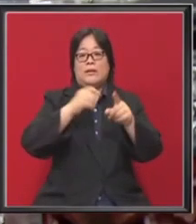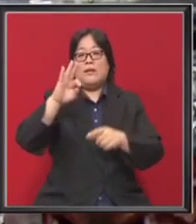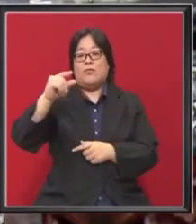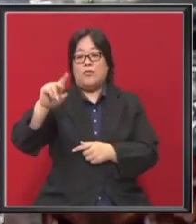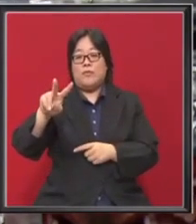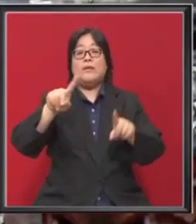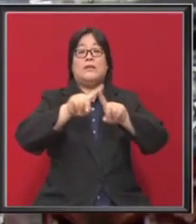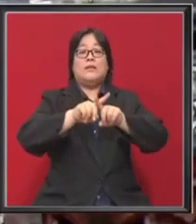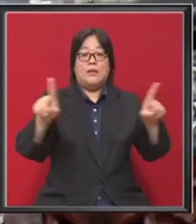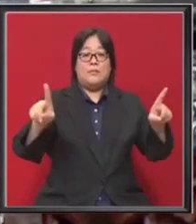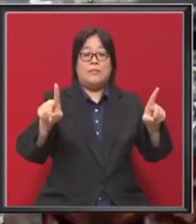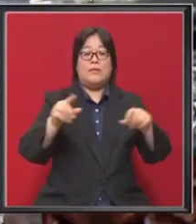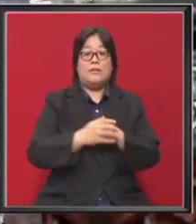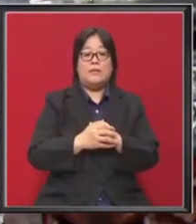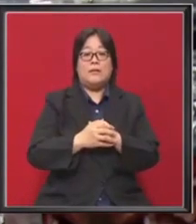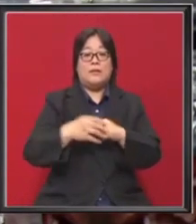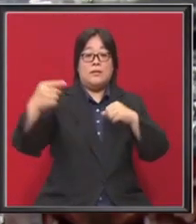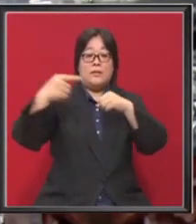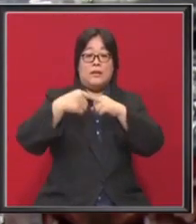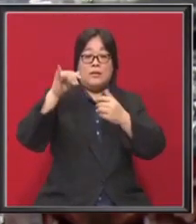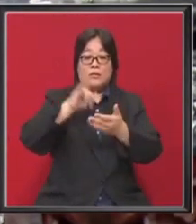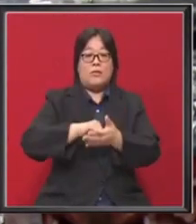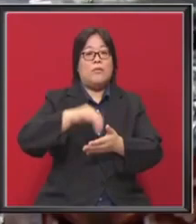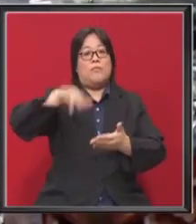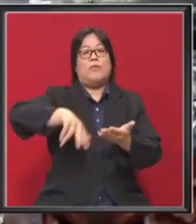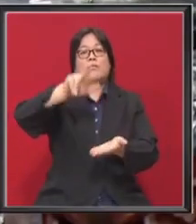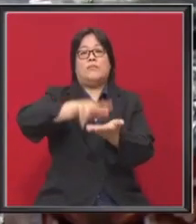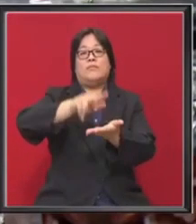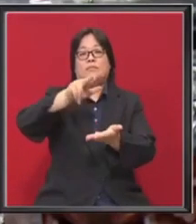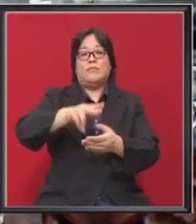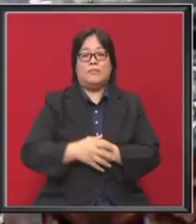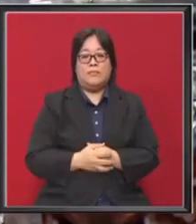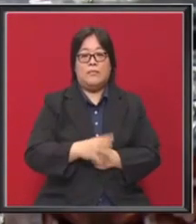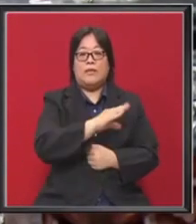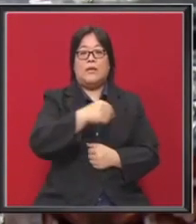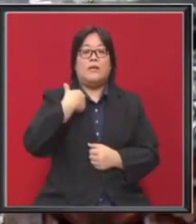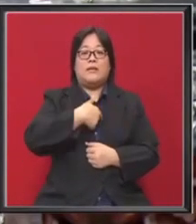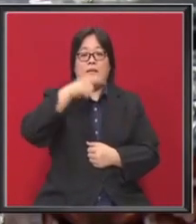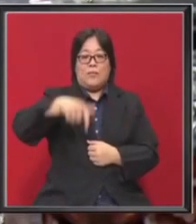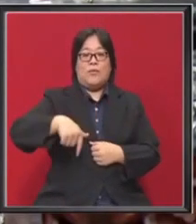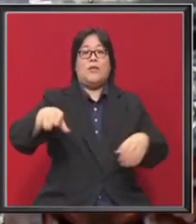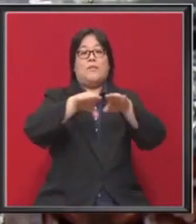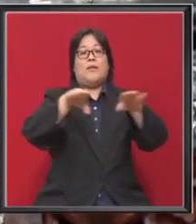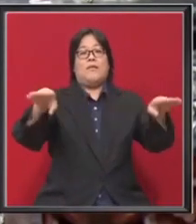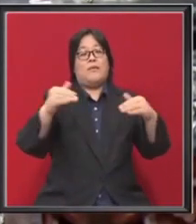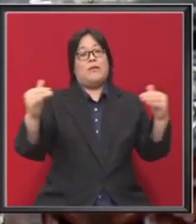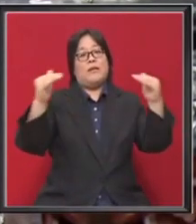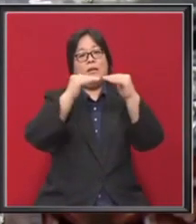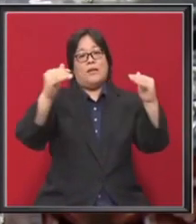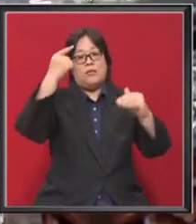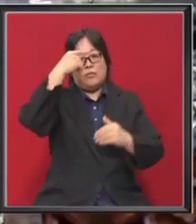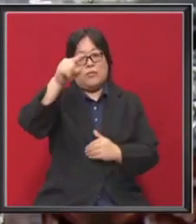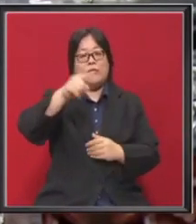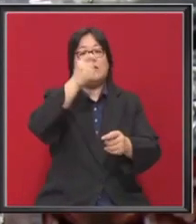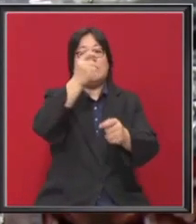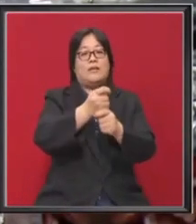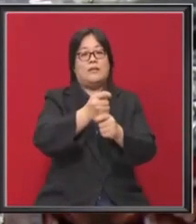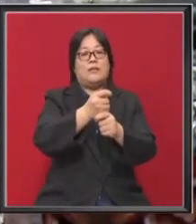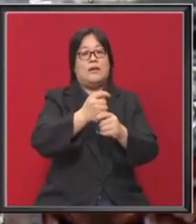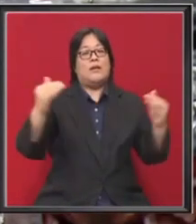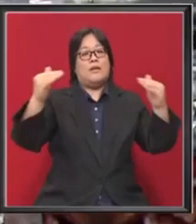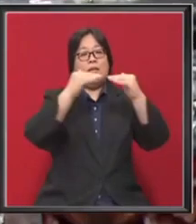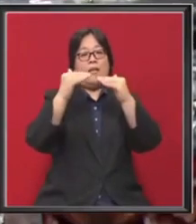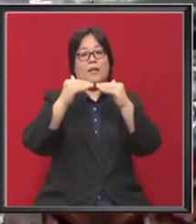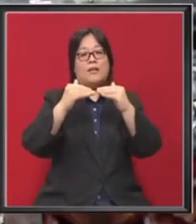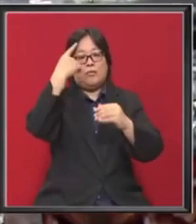fjb namun kesalahan dakwaan tersebut masih terdapat disahkan dan kita memerlukan pelepahnya Aden untuk menentukan